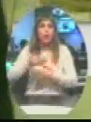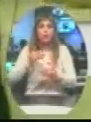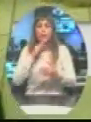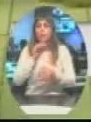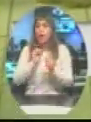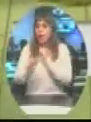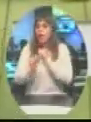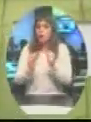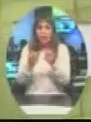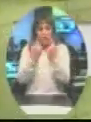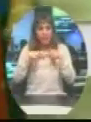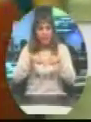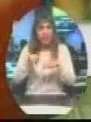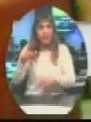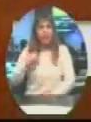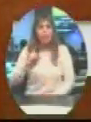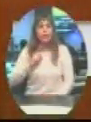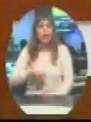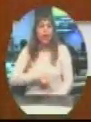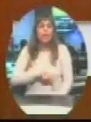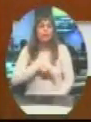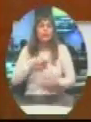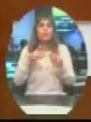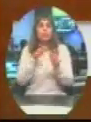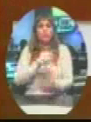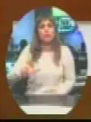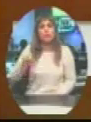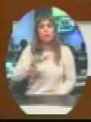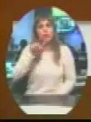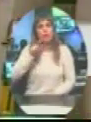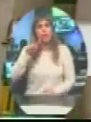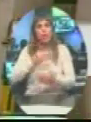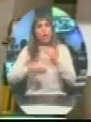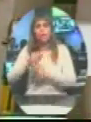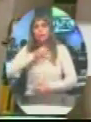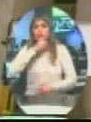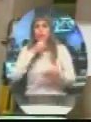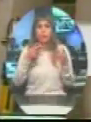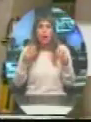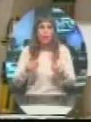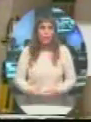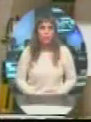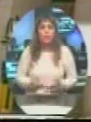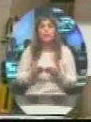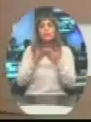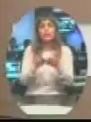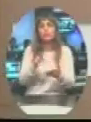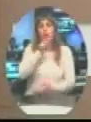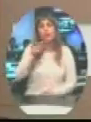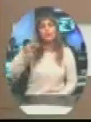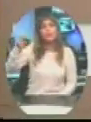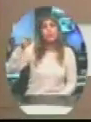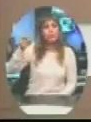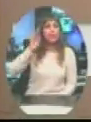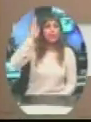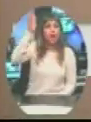על הפרק היא המתנה ממושכת לדיור ציבורי על ידי עולים קשישים רבים. הסיוע המוענק לאלו בשכירות לטווח ארוך